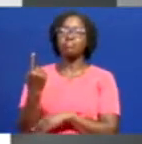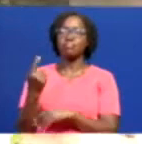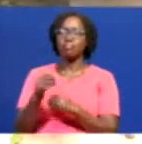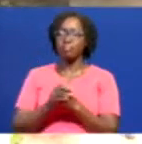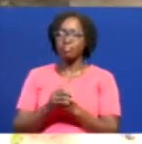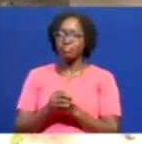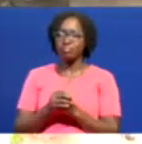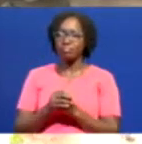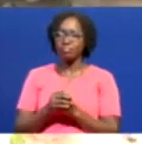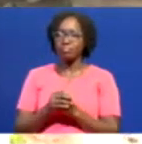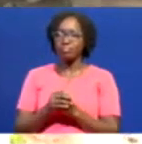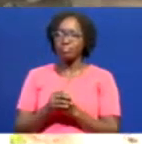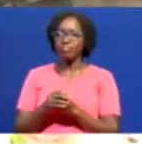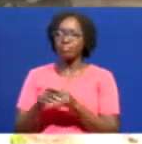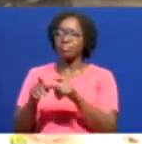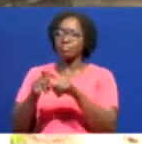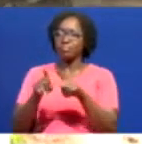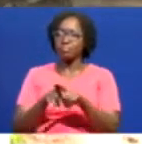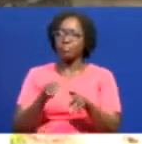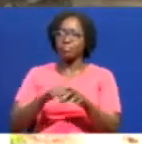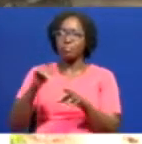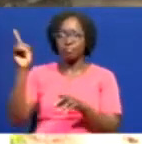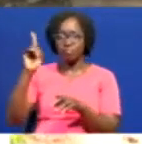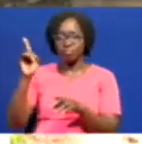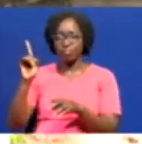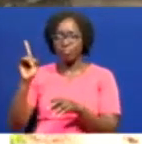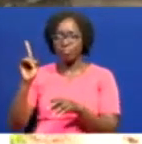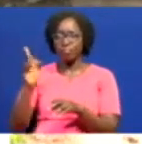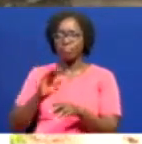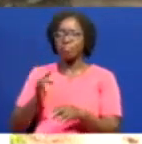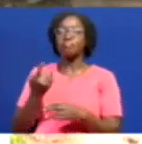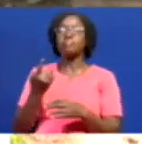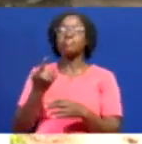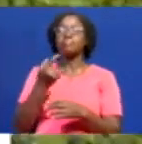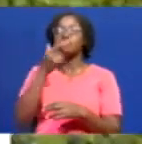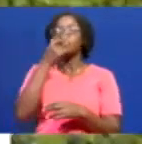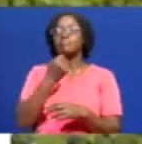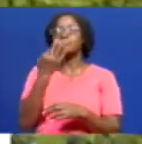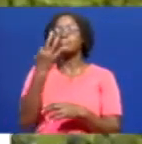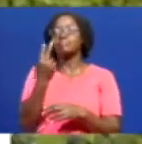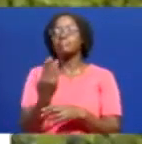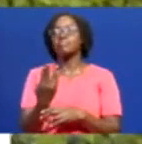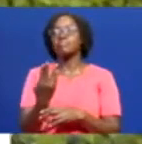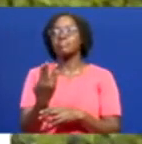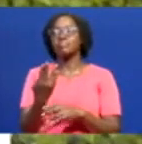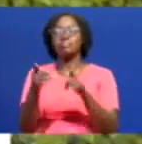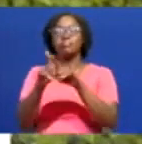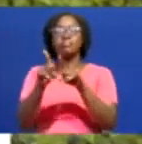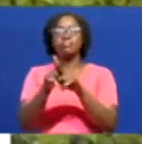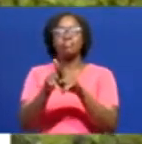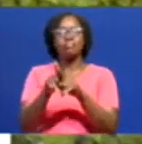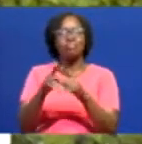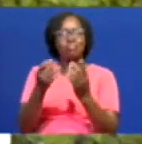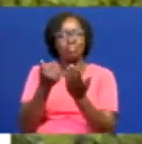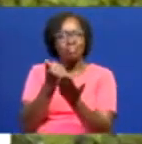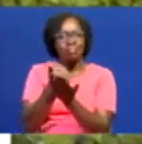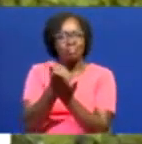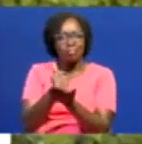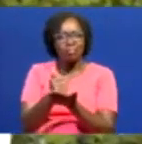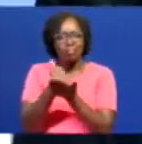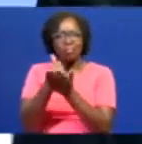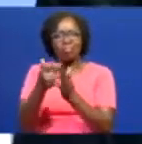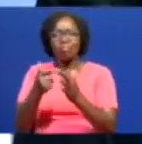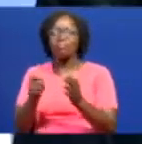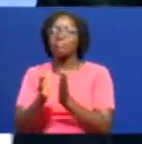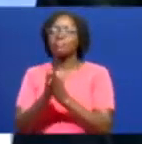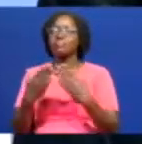80-53-161. Wakati huo huo, katika jiji la Nairobi, mwanamke mwenye umri wa miaka 34 vile anatafuta msaada wa kifedha kutoka